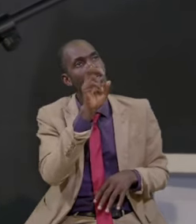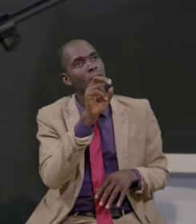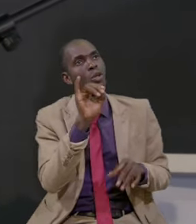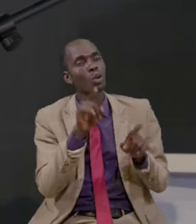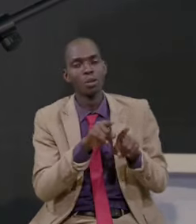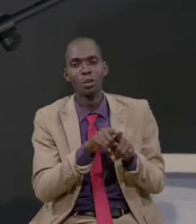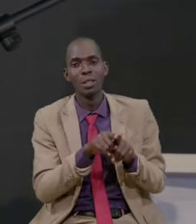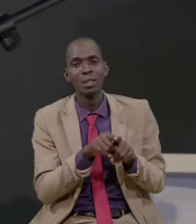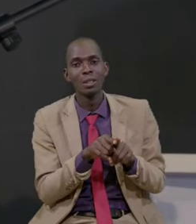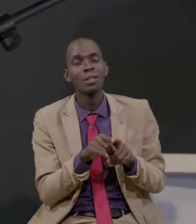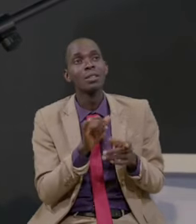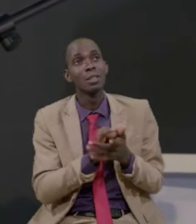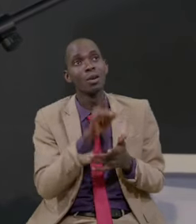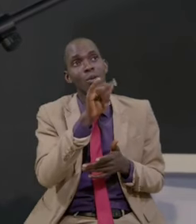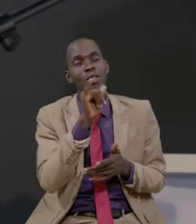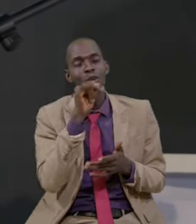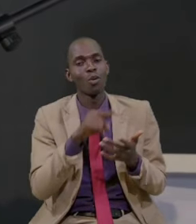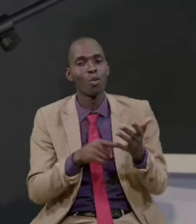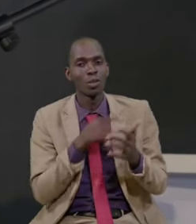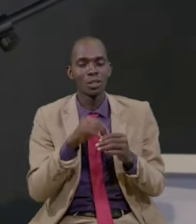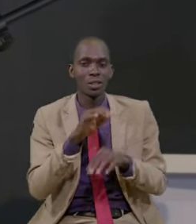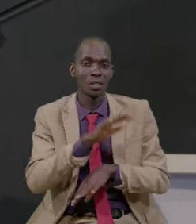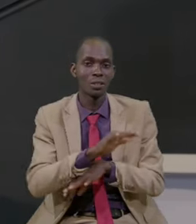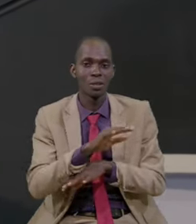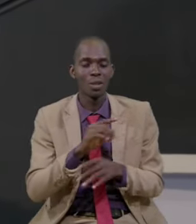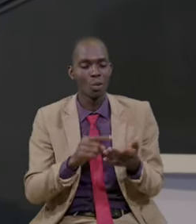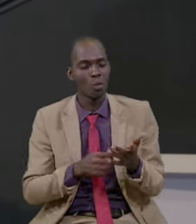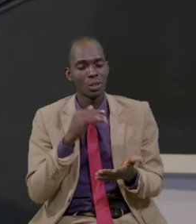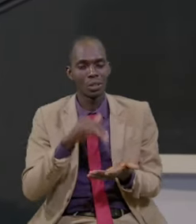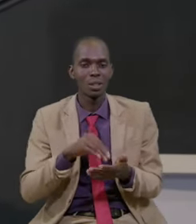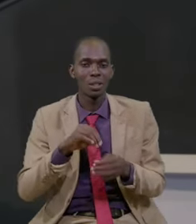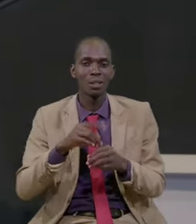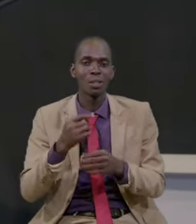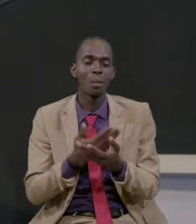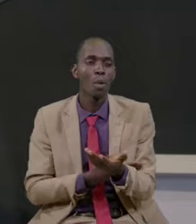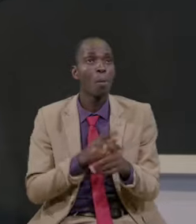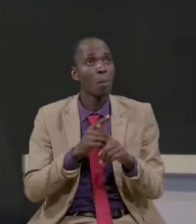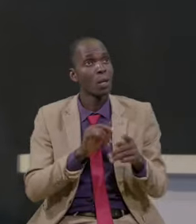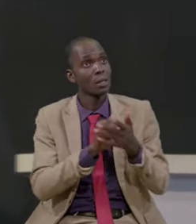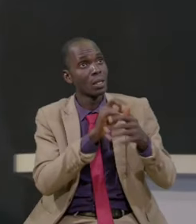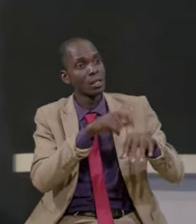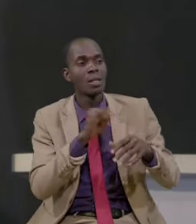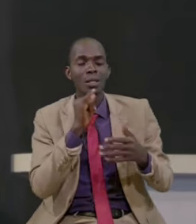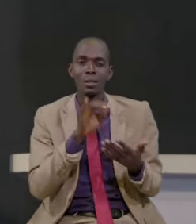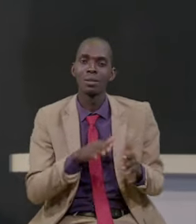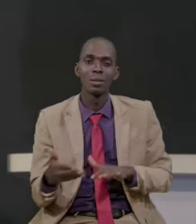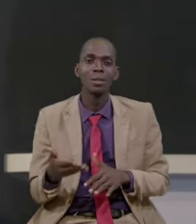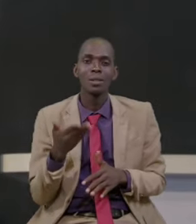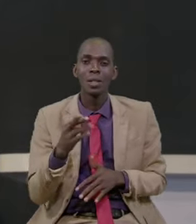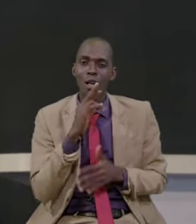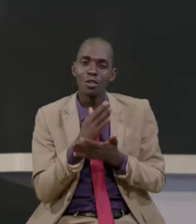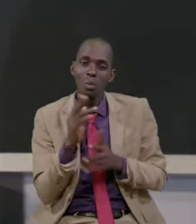ça donne l'heure correcte. Une fois la matinée, une fois dans la soirée. Mais elle est gâtée. Il y a des gens qui ont la sainteté comme